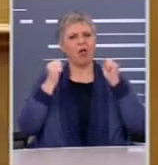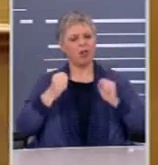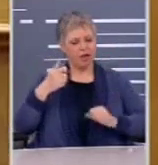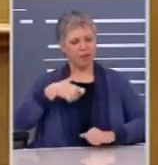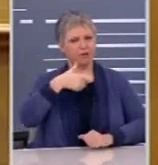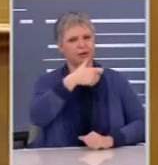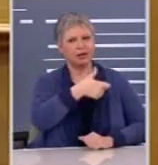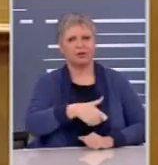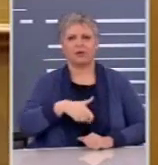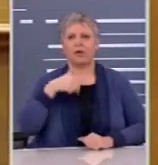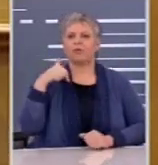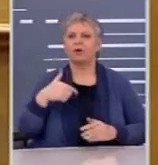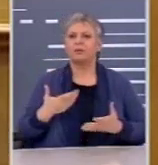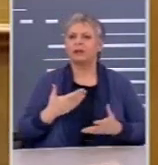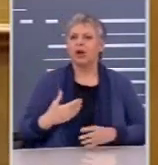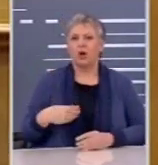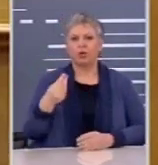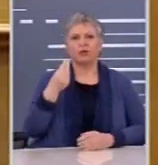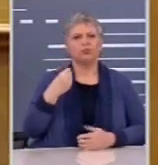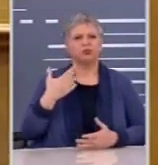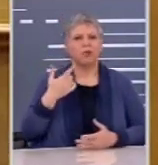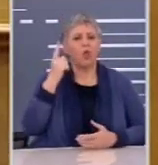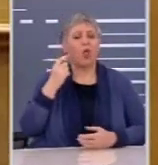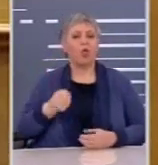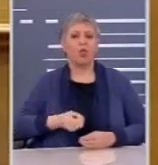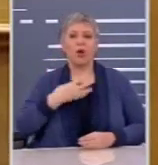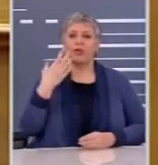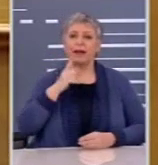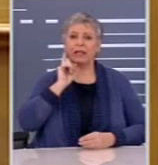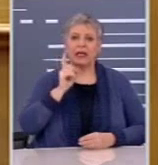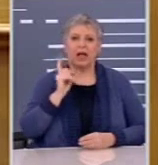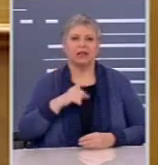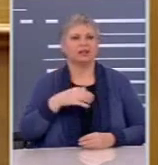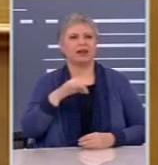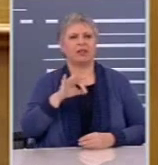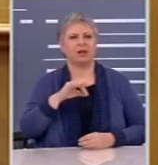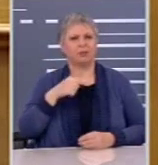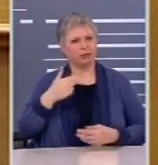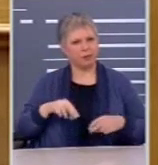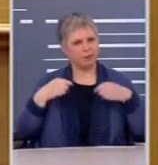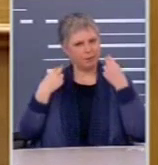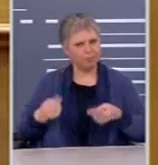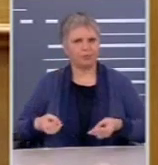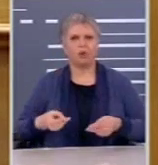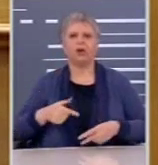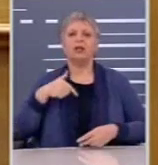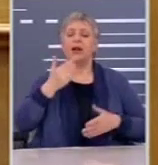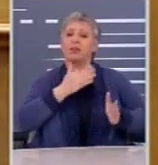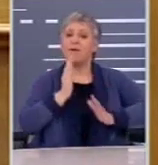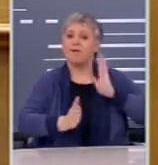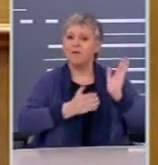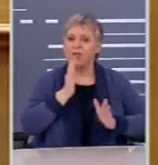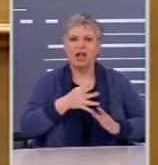συντηρητικής αντίληψης περί αδύναμου φύλου. Τη μάχη ενάντια στο σεξισμό, τις έμφυλες διακρίσεις, τη βία κατά των